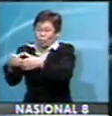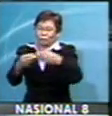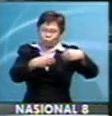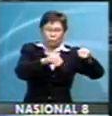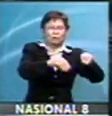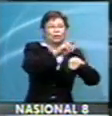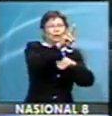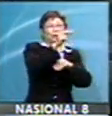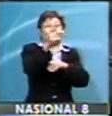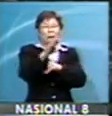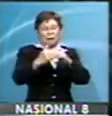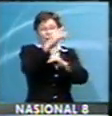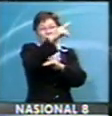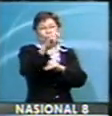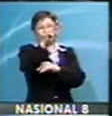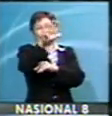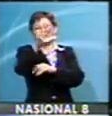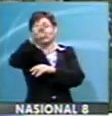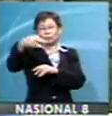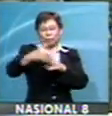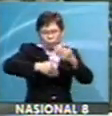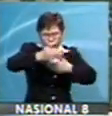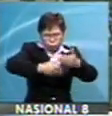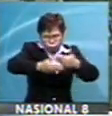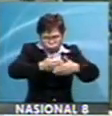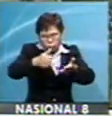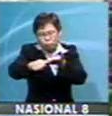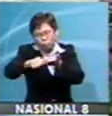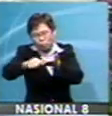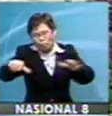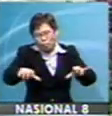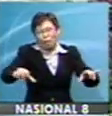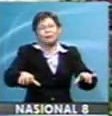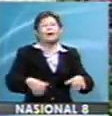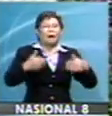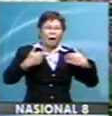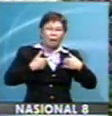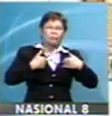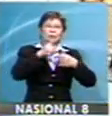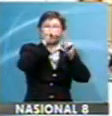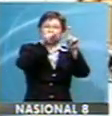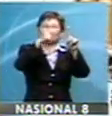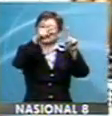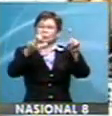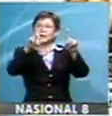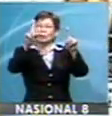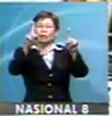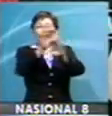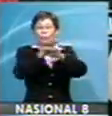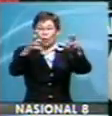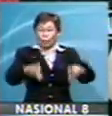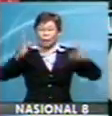dilancar lebih 123 r000 proses dokumentasi dibuat ia turut membabitkan 1301 bukan